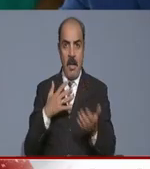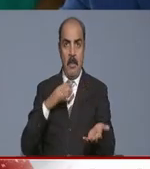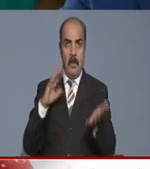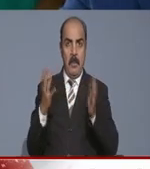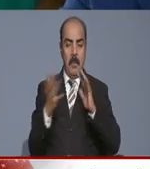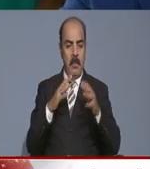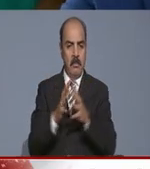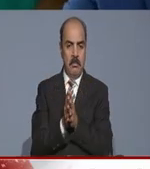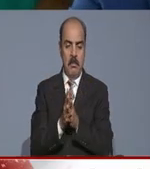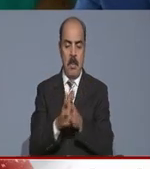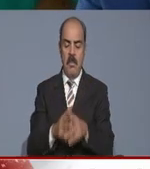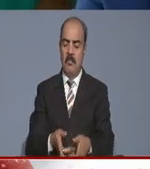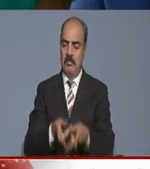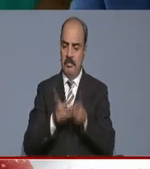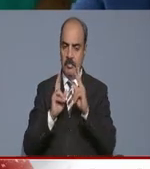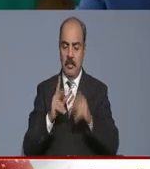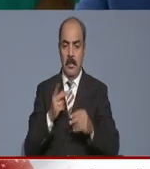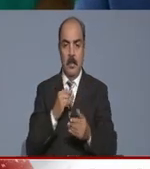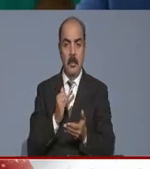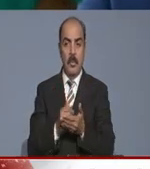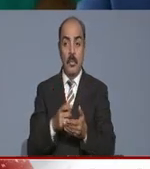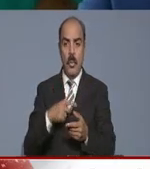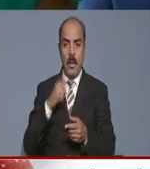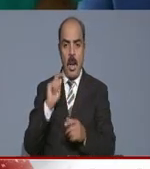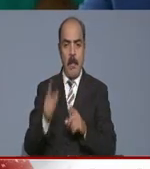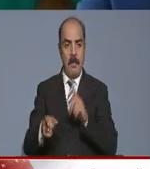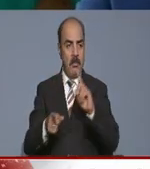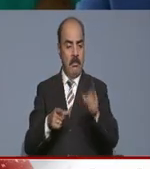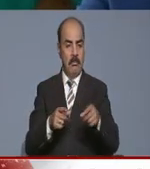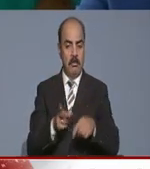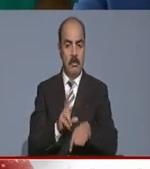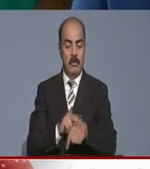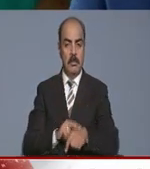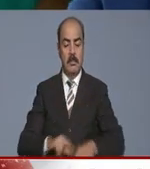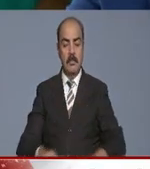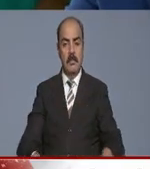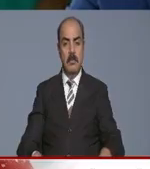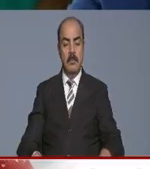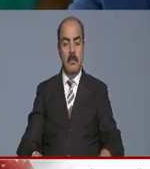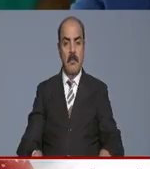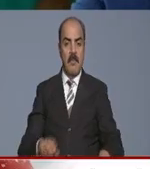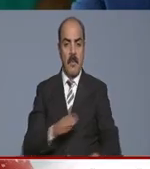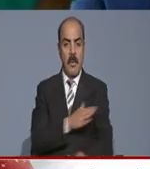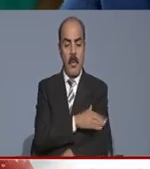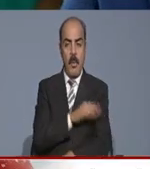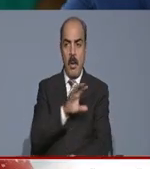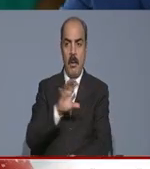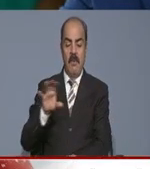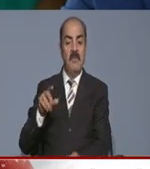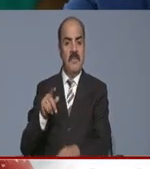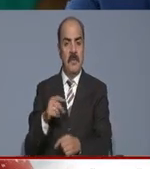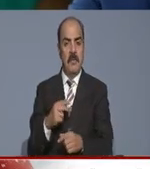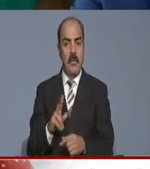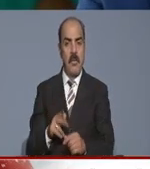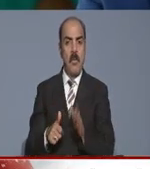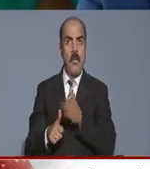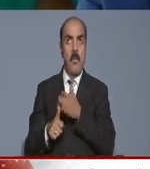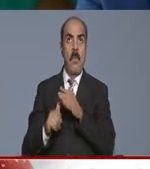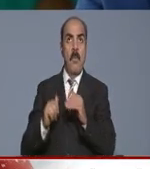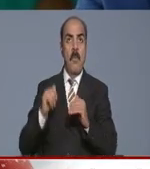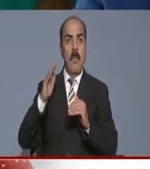المناخ، وكذلك المسؤولية الكبرى تقع على عاتق الدول العظمى، إضافة